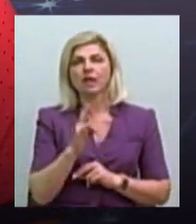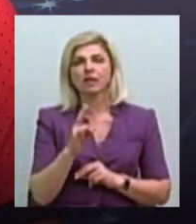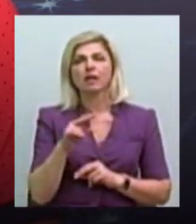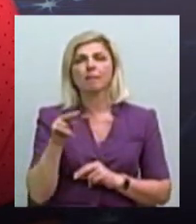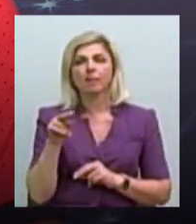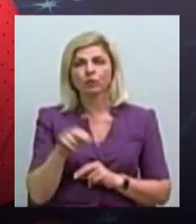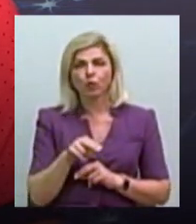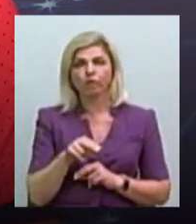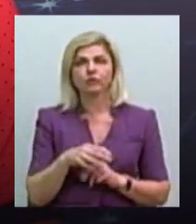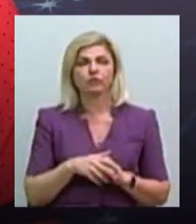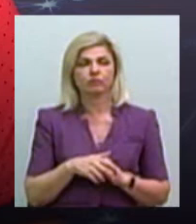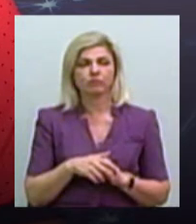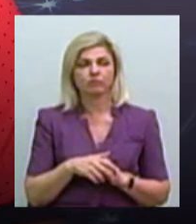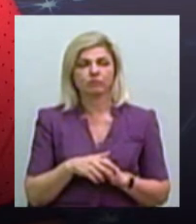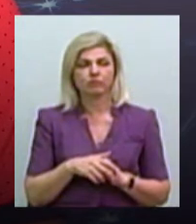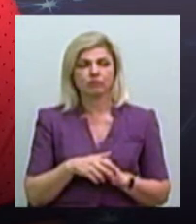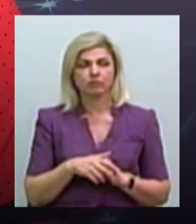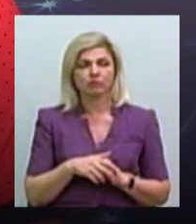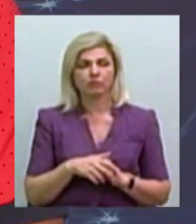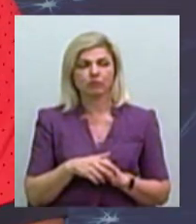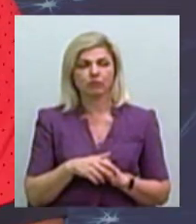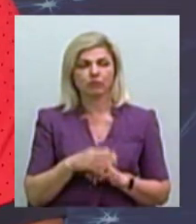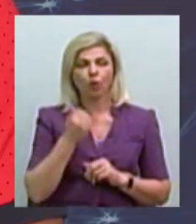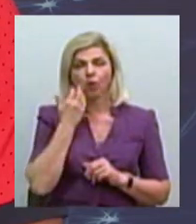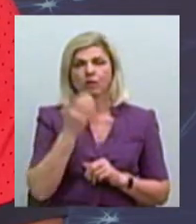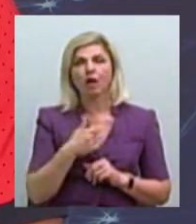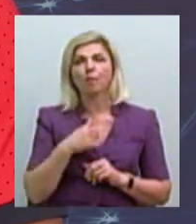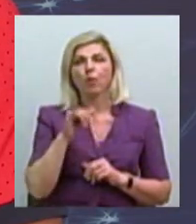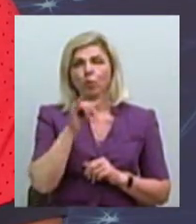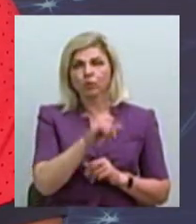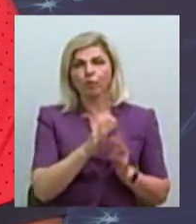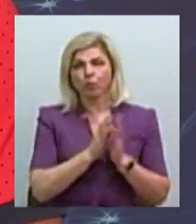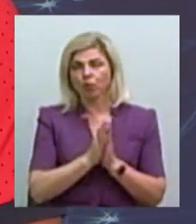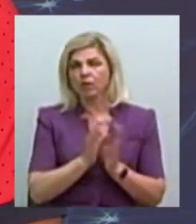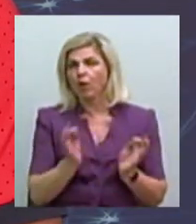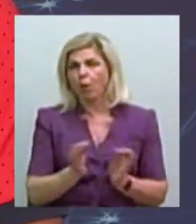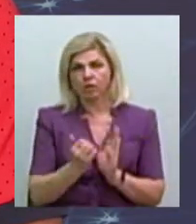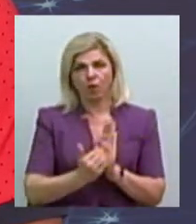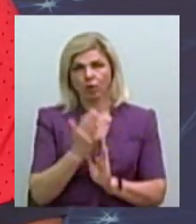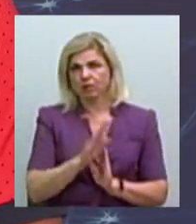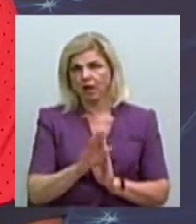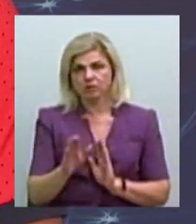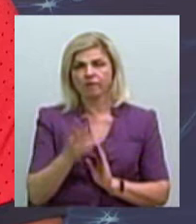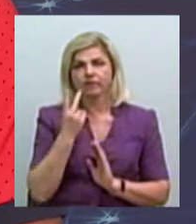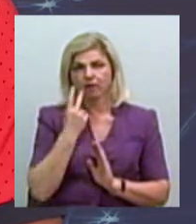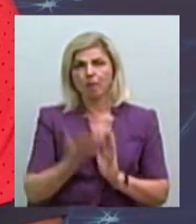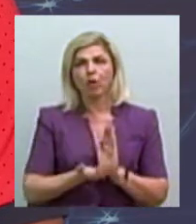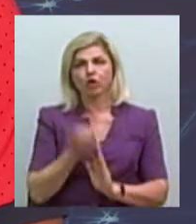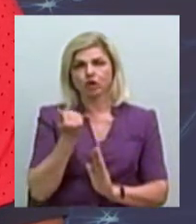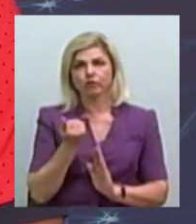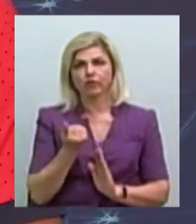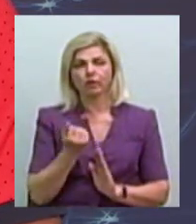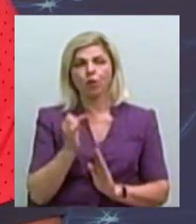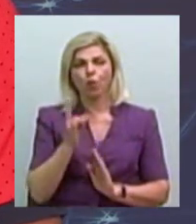нас. Когда мы просим у него о взаимодействии, он никогда не отказывает. Он идет всегда навстречу, он всегда поддерживает.